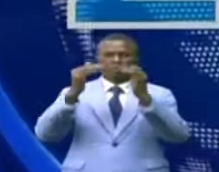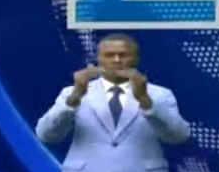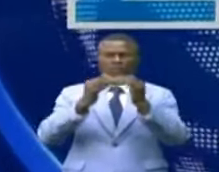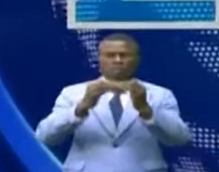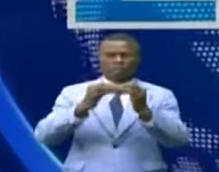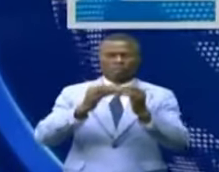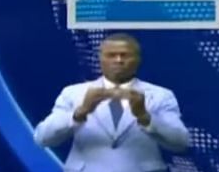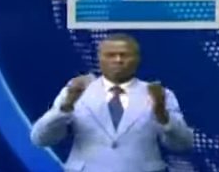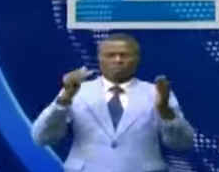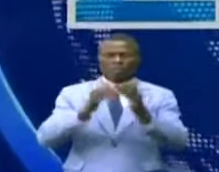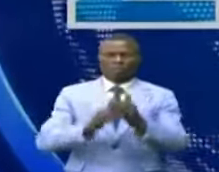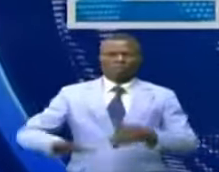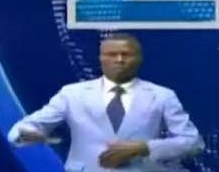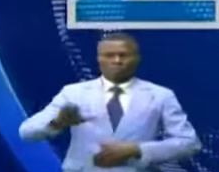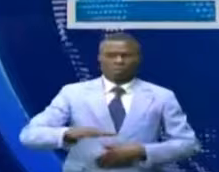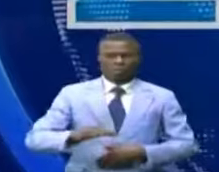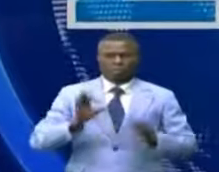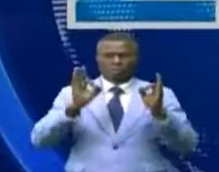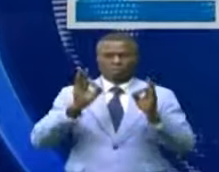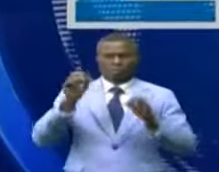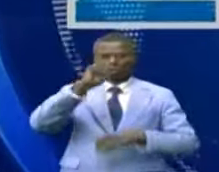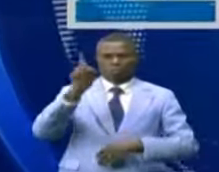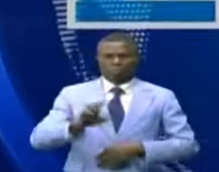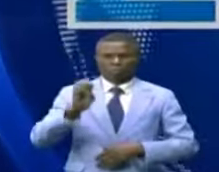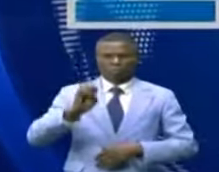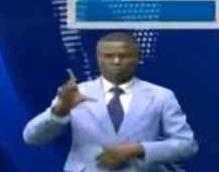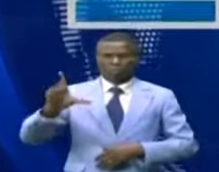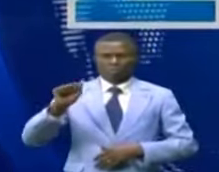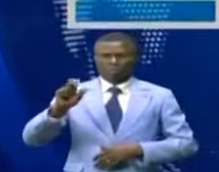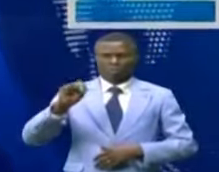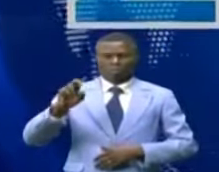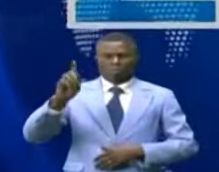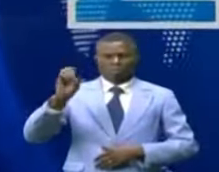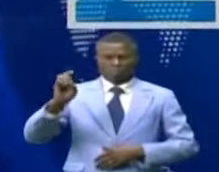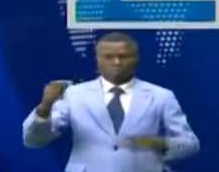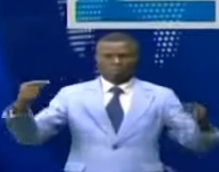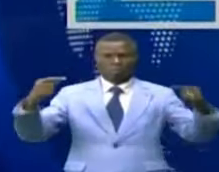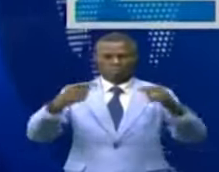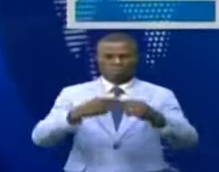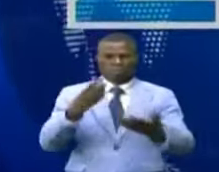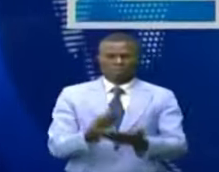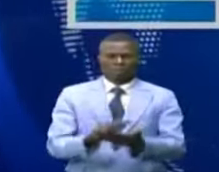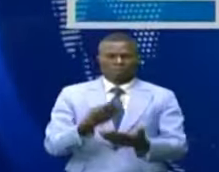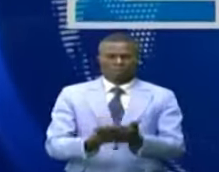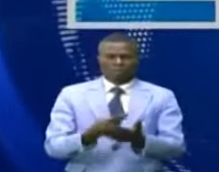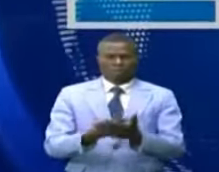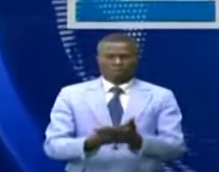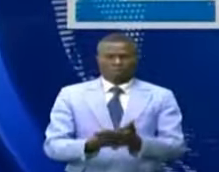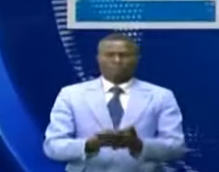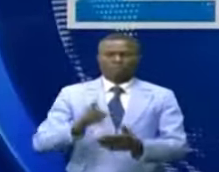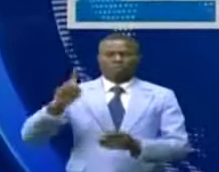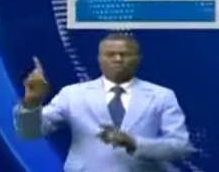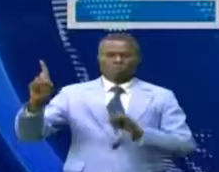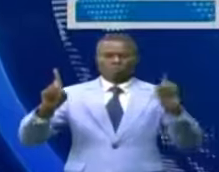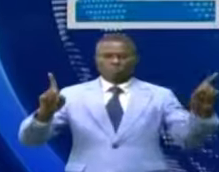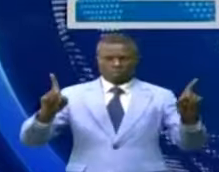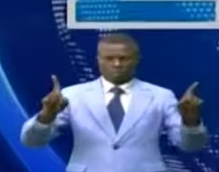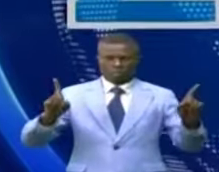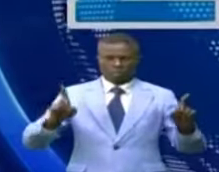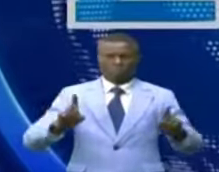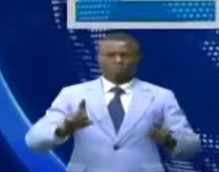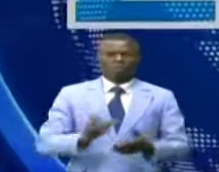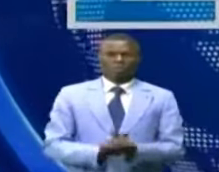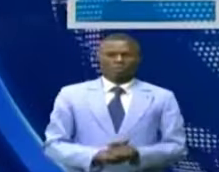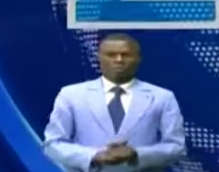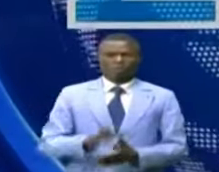la Nouvelle-Zélande en match amical. Une réalisation signée Cédric Bakambu à la 46e minute pour la